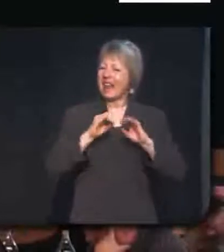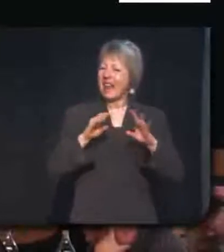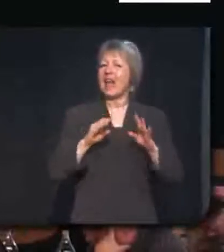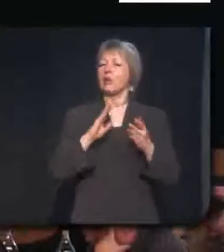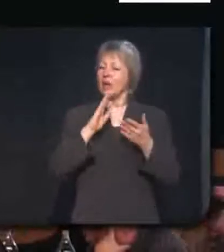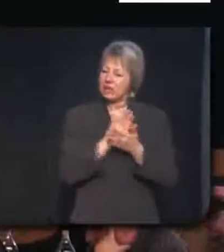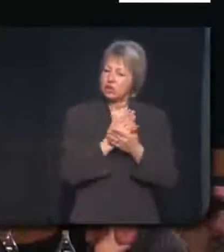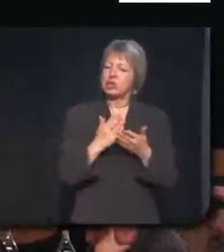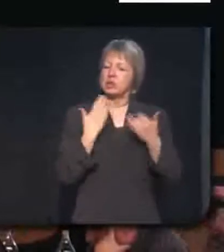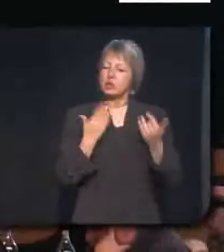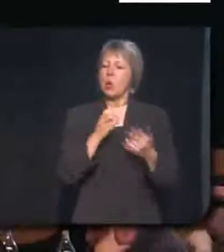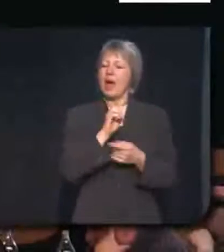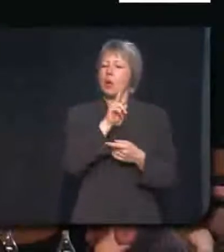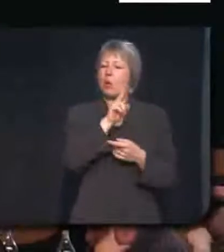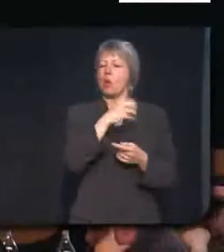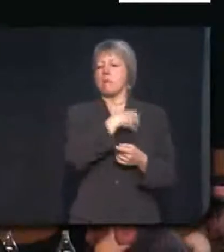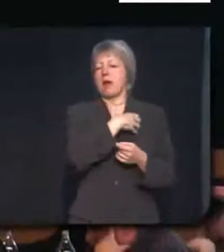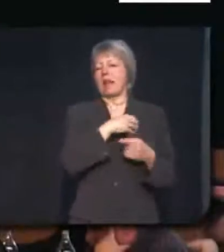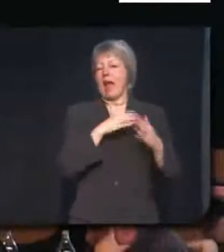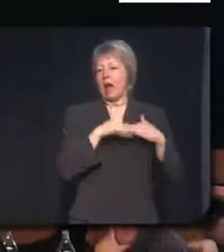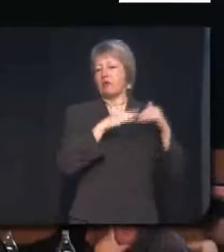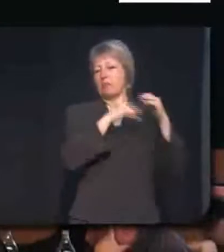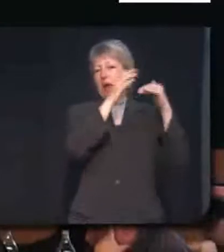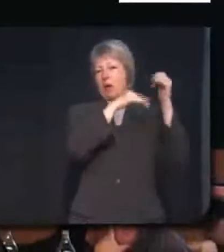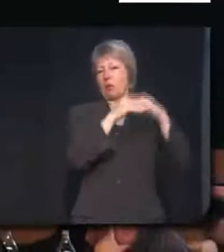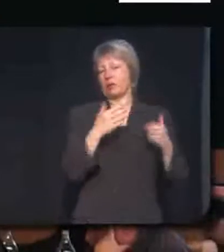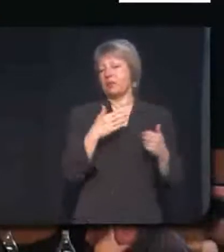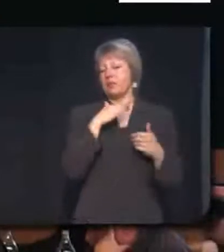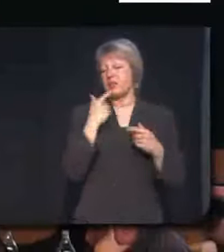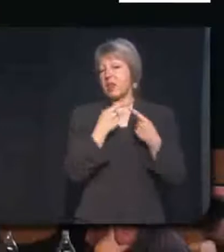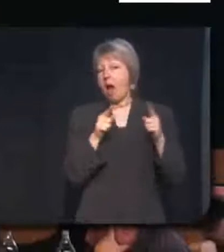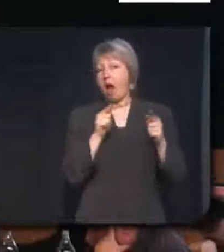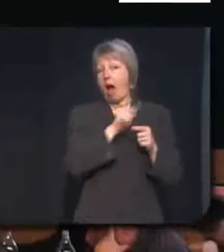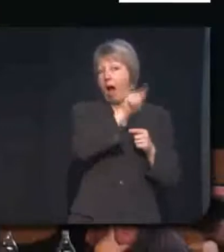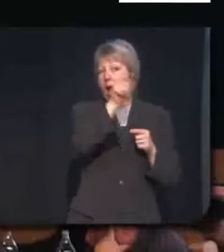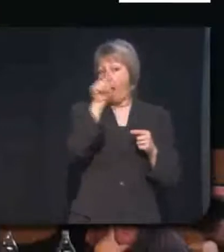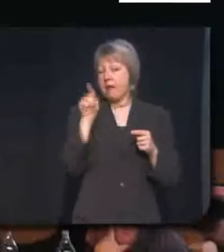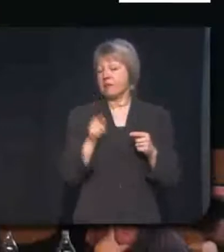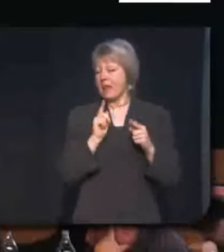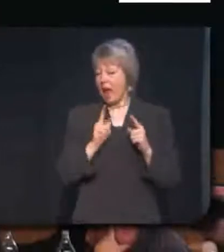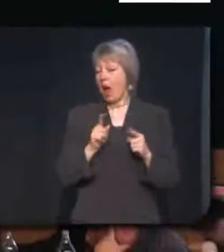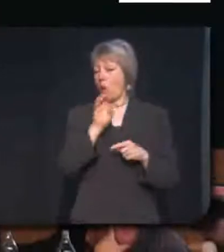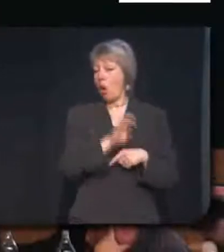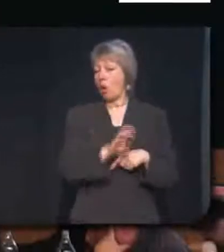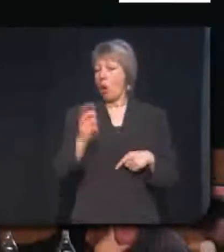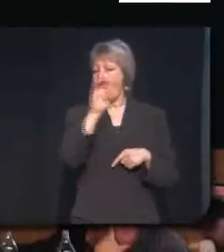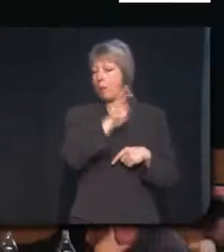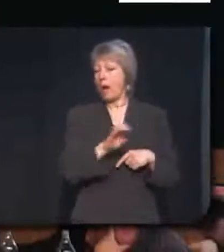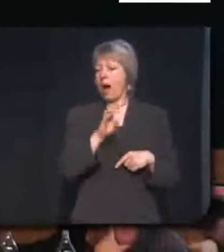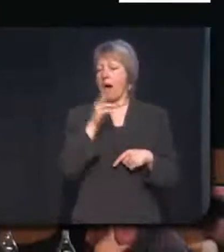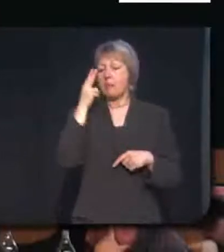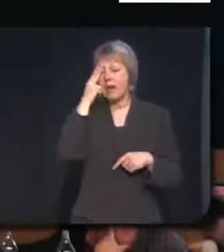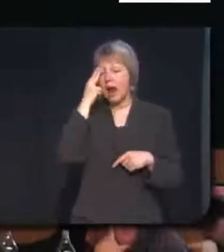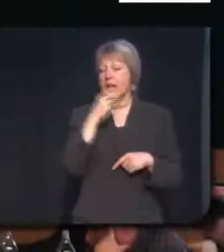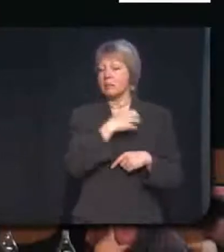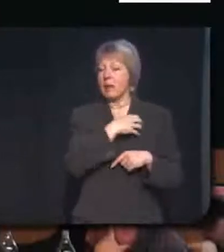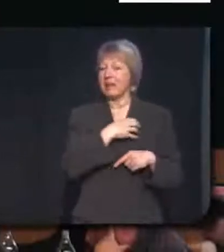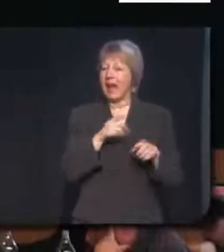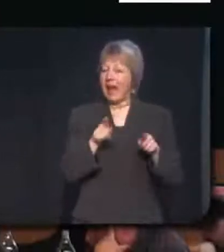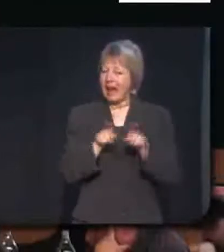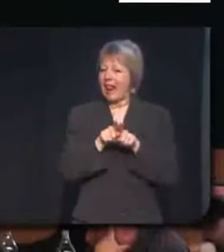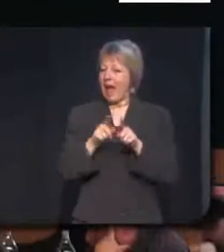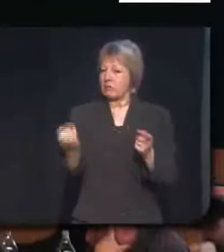viele andere europäische Piratenparteien haben es uns gleich getan seitdem wurde auf Konferenzen in